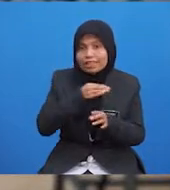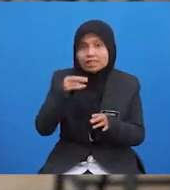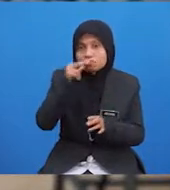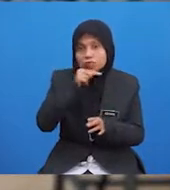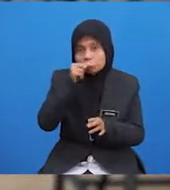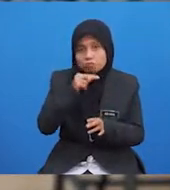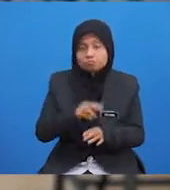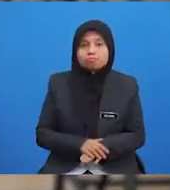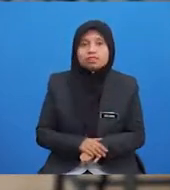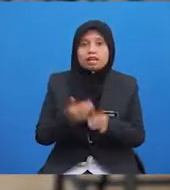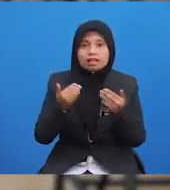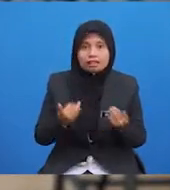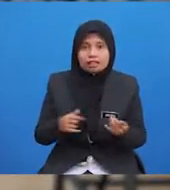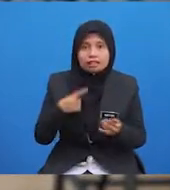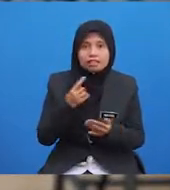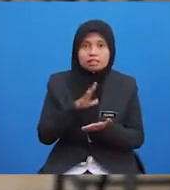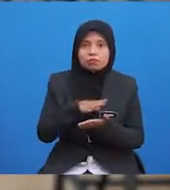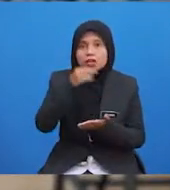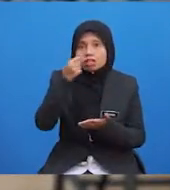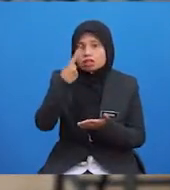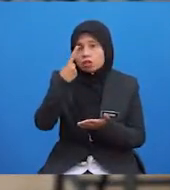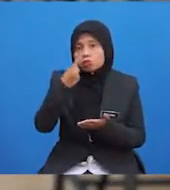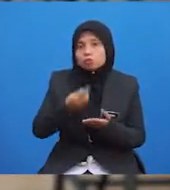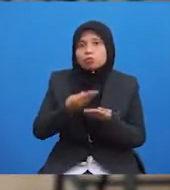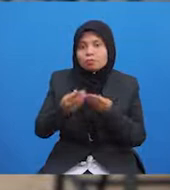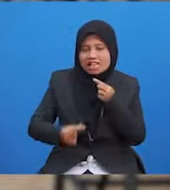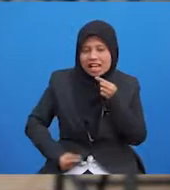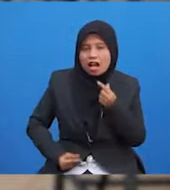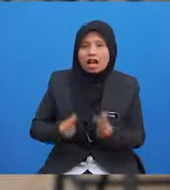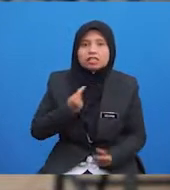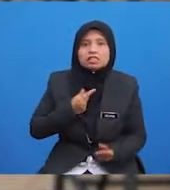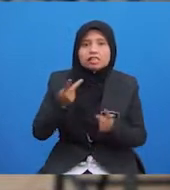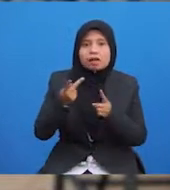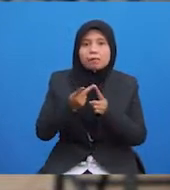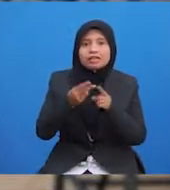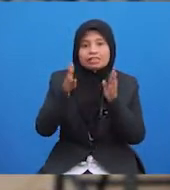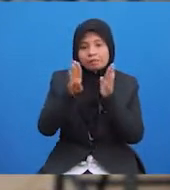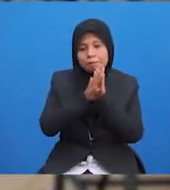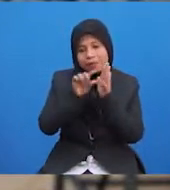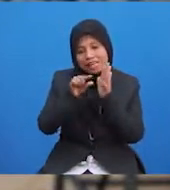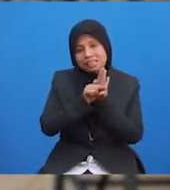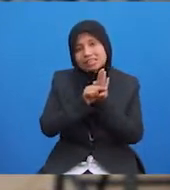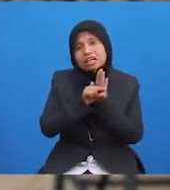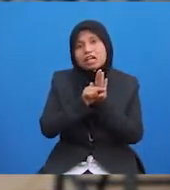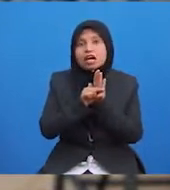masanya kita belajar bagaimana untuk memberi gaya kepada background dalam